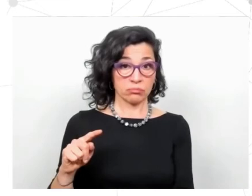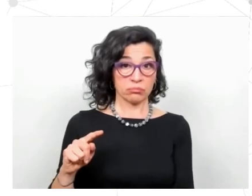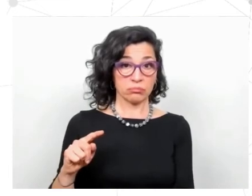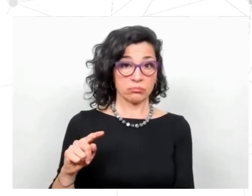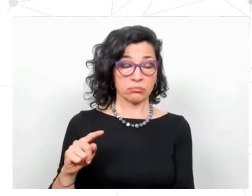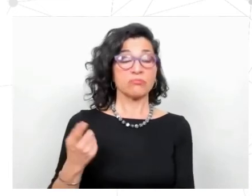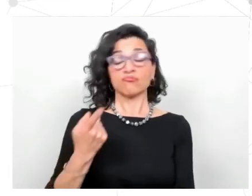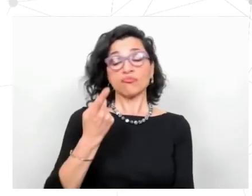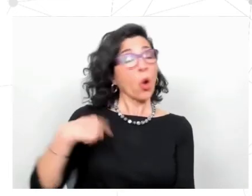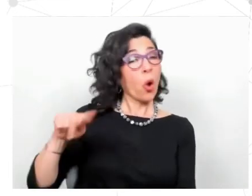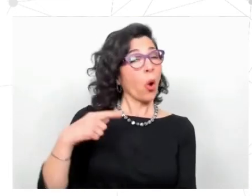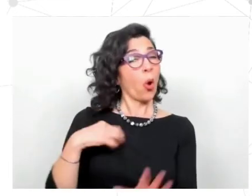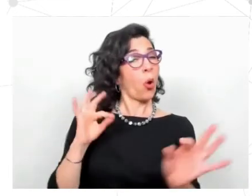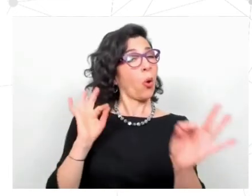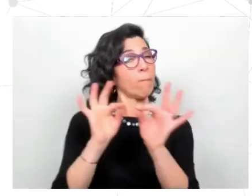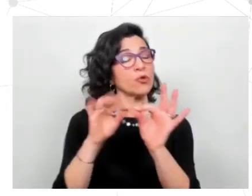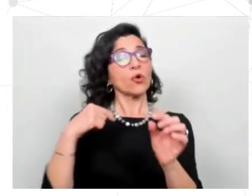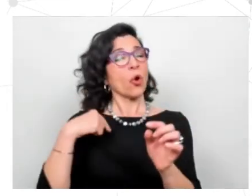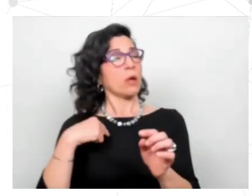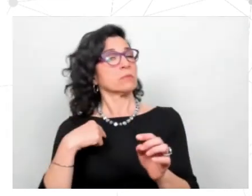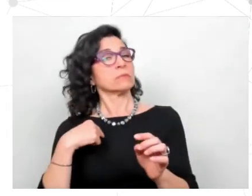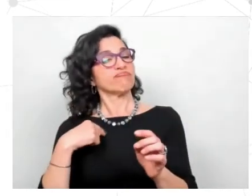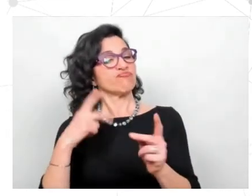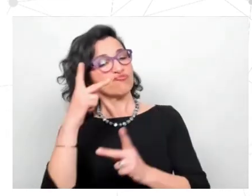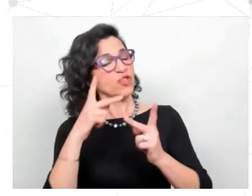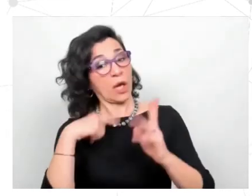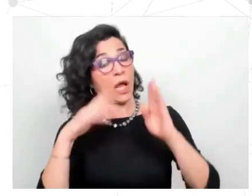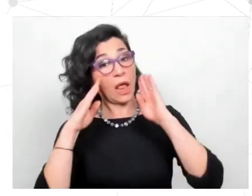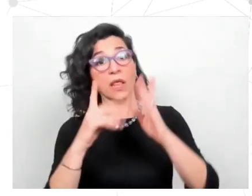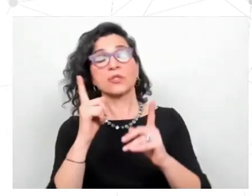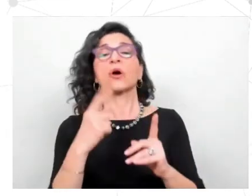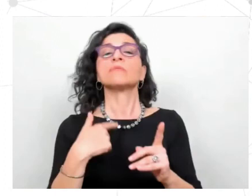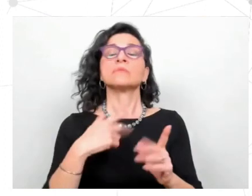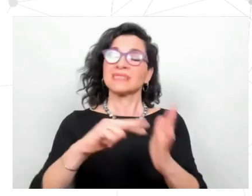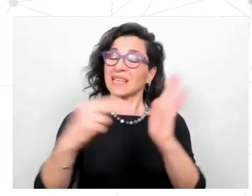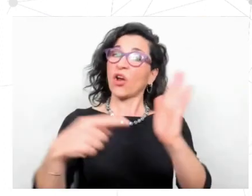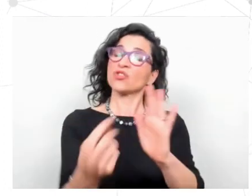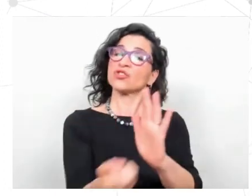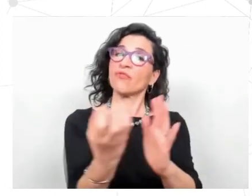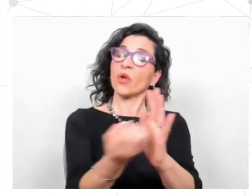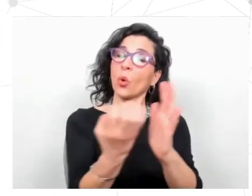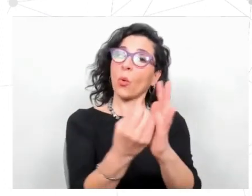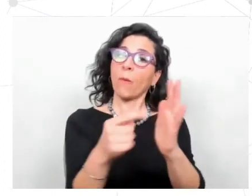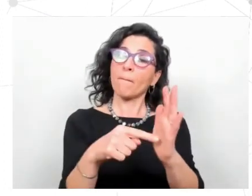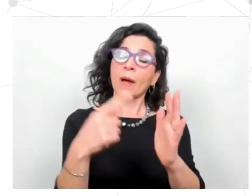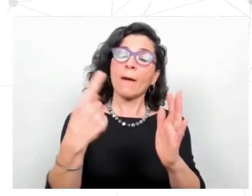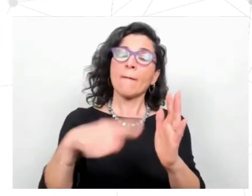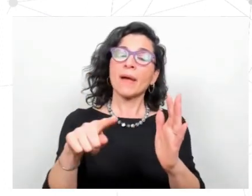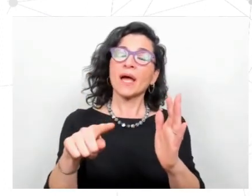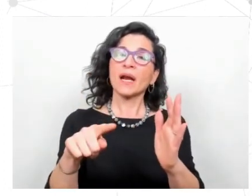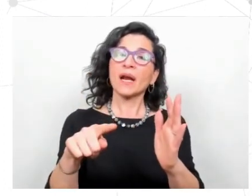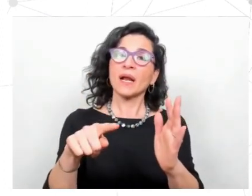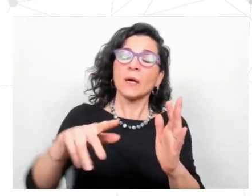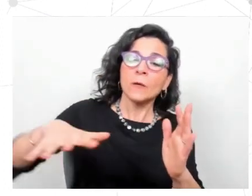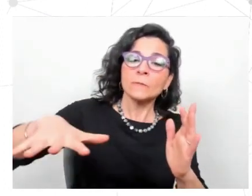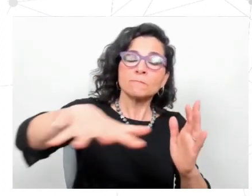cui noi puntiamo, quello a cui noi guardiamo con attenzione è lo sviluppo di una tecnologia per le masse, quindi non